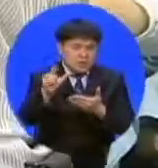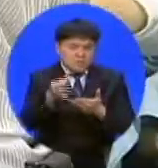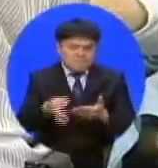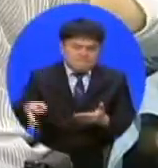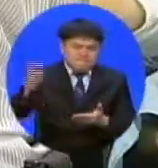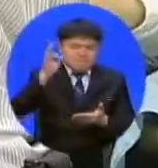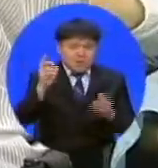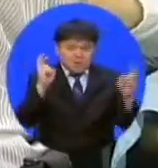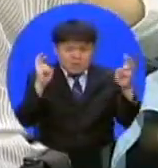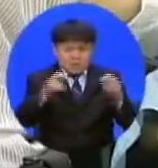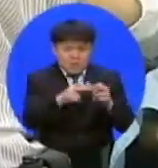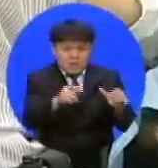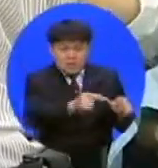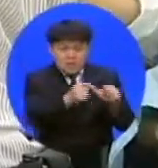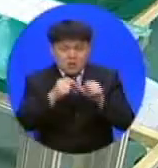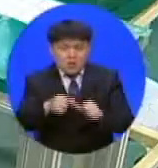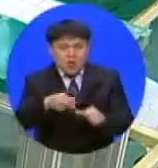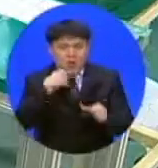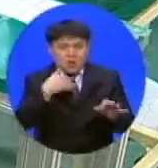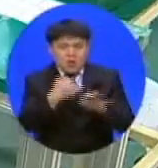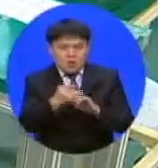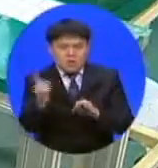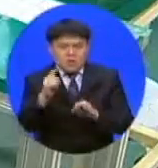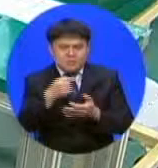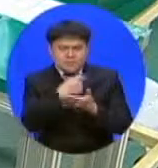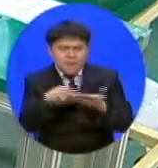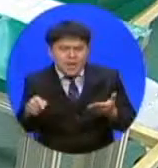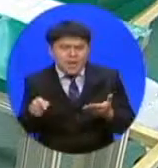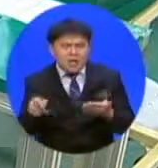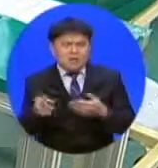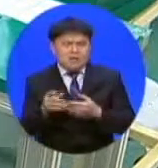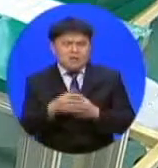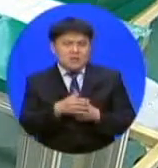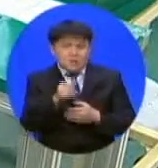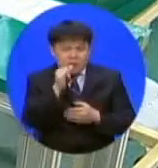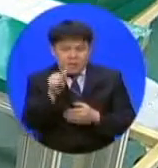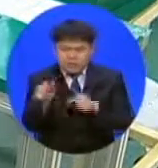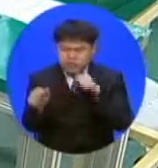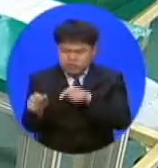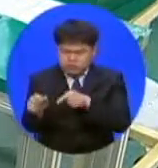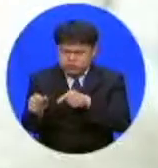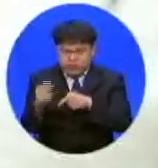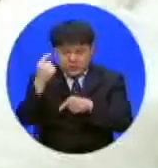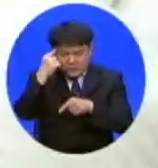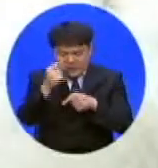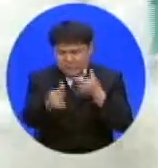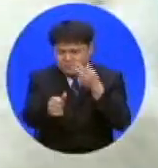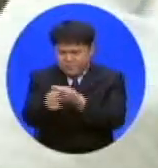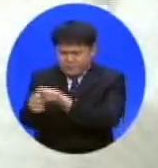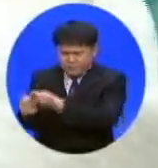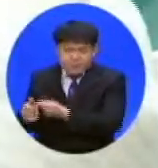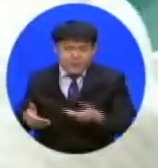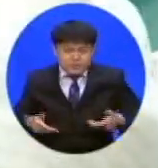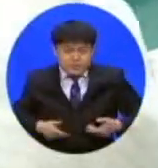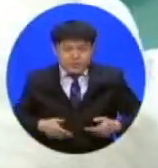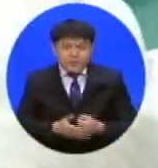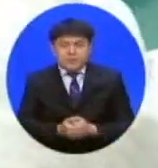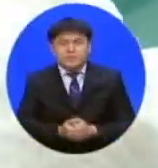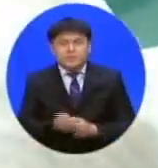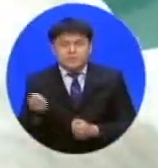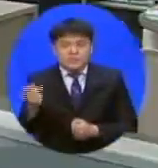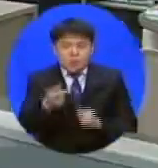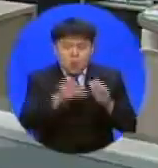기업들이 장애인을 고용하지 않았을 때는 그만큼 정말 경제적으로도 큰 손실이 생긴다. 이런 인식을 심어줄 필요가 있는 것 같고 또